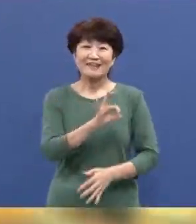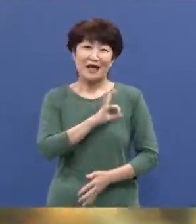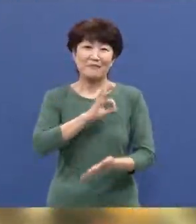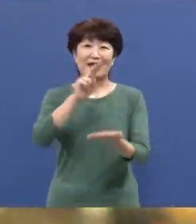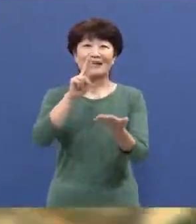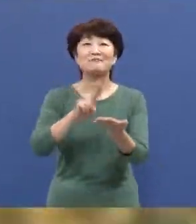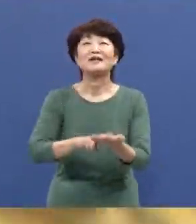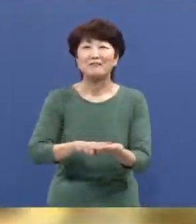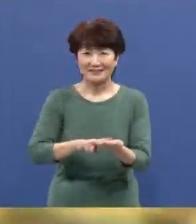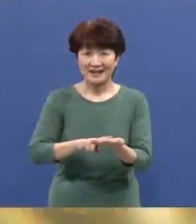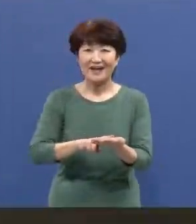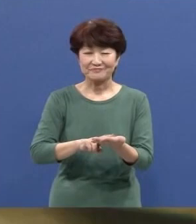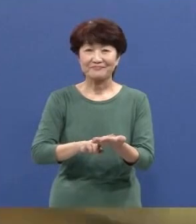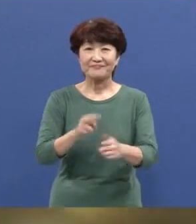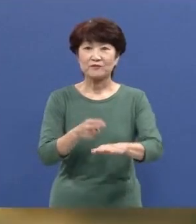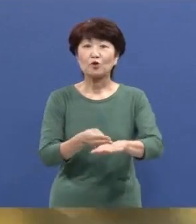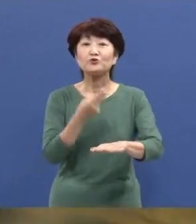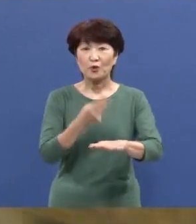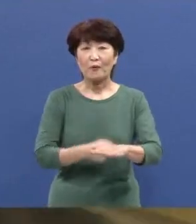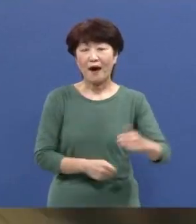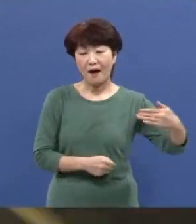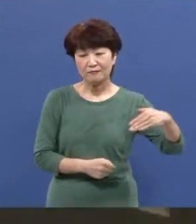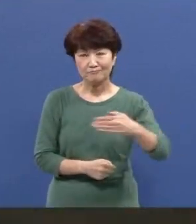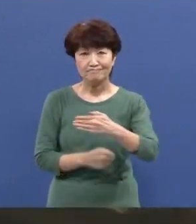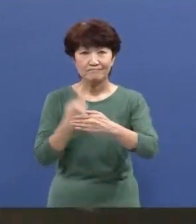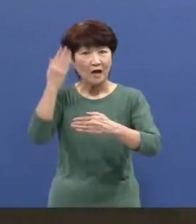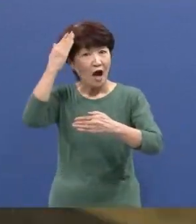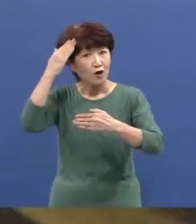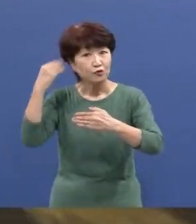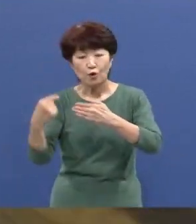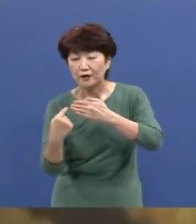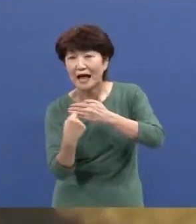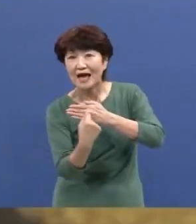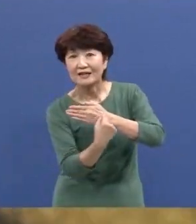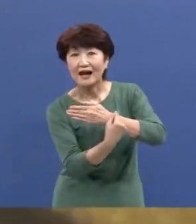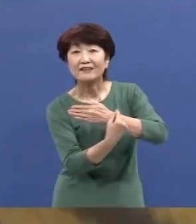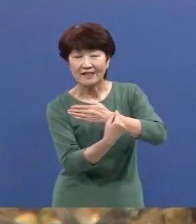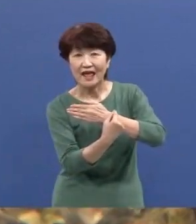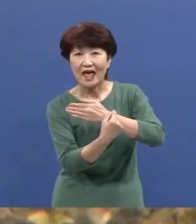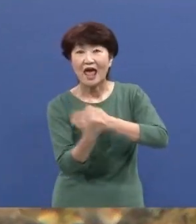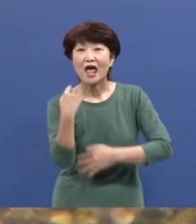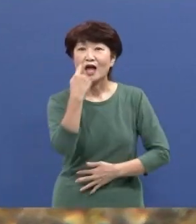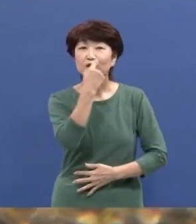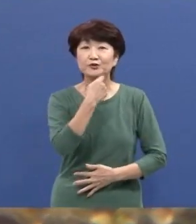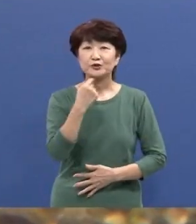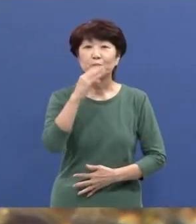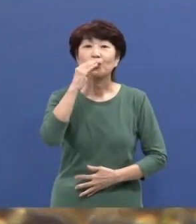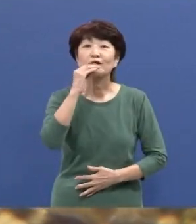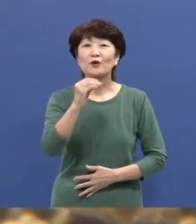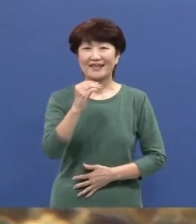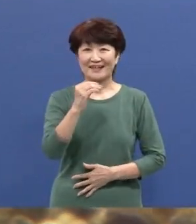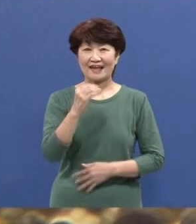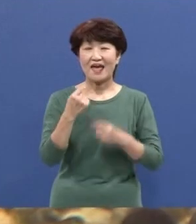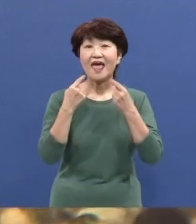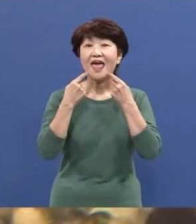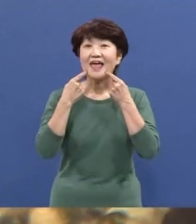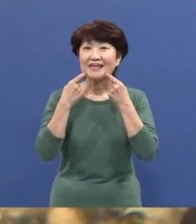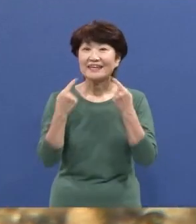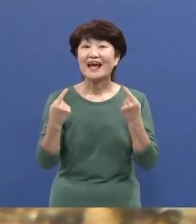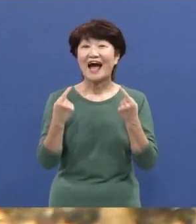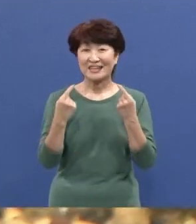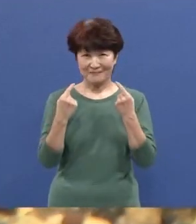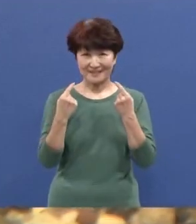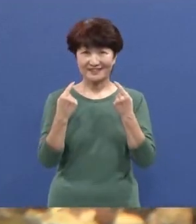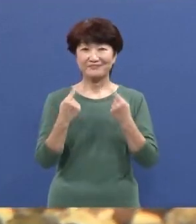になりました。体に一本の黒いラインが入っていて、口元が長くひげが生えているのが